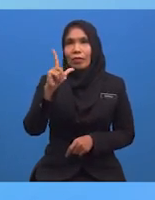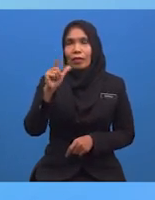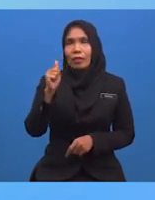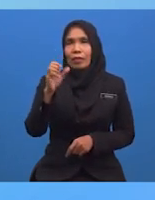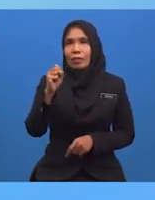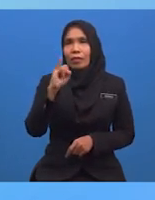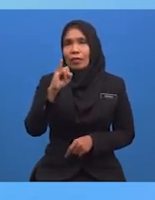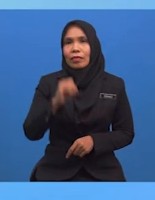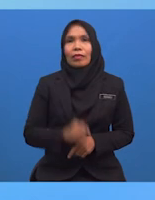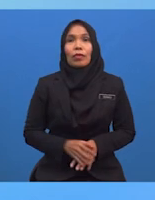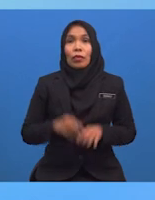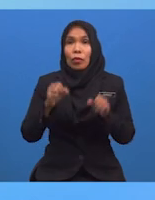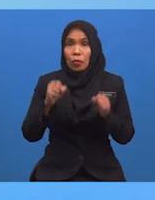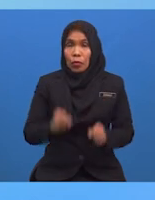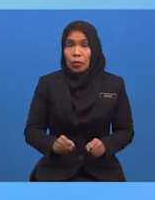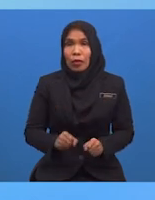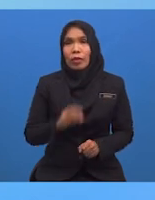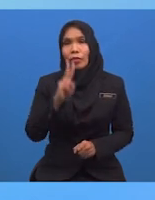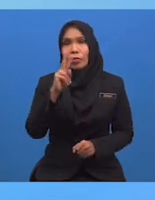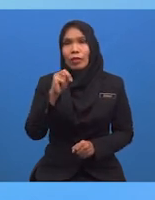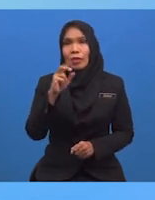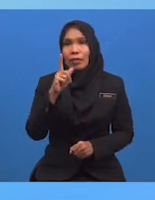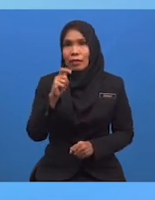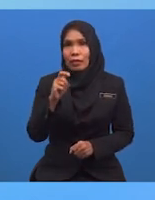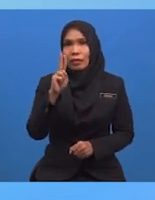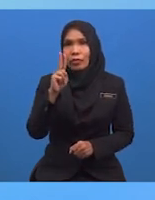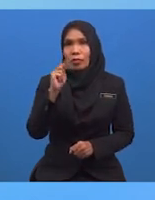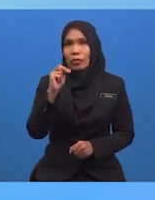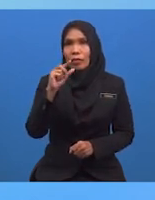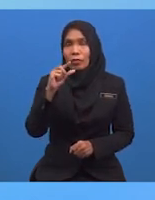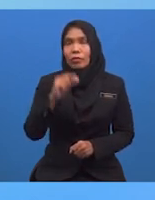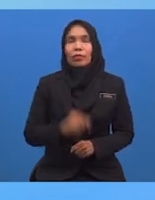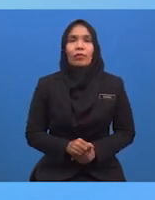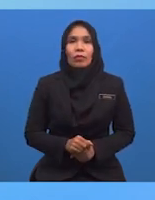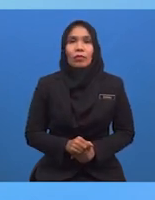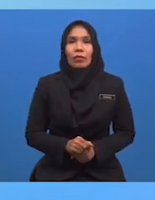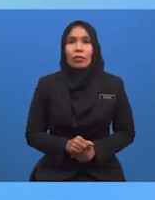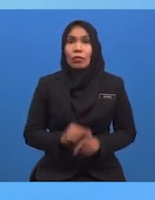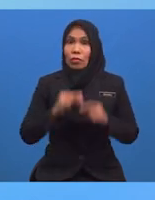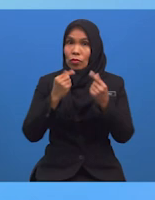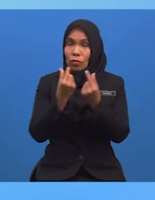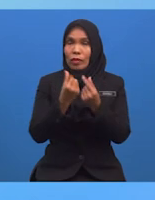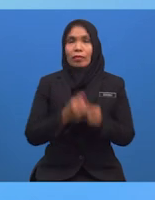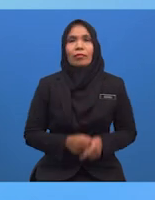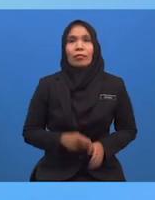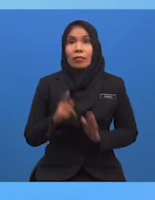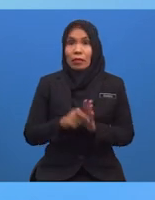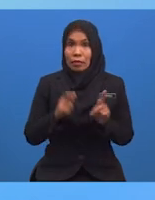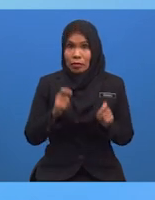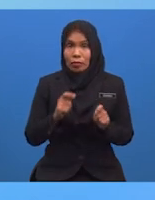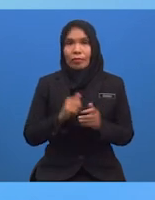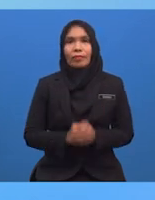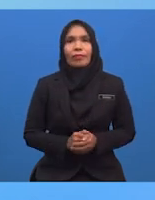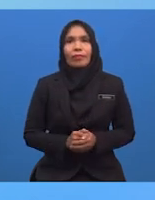yang terpapar pada skrin, iaitu contohnya golongan peniaga, pemilik harta tetap